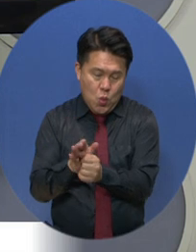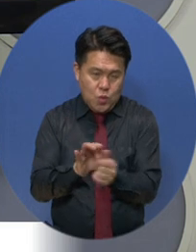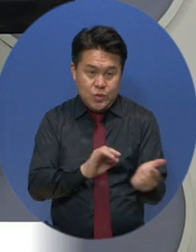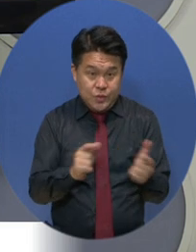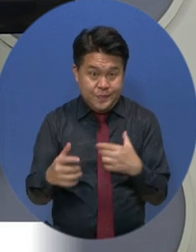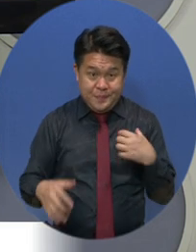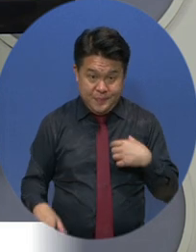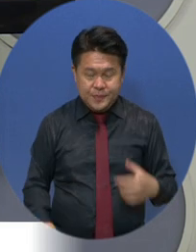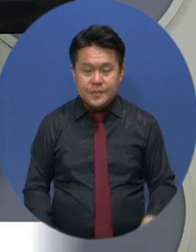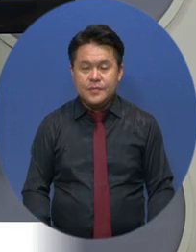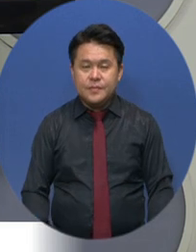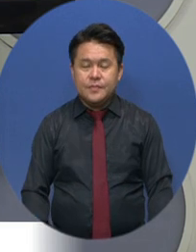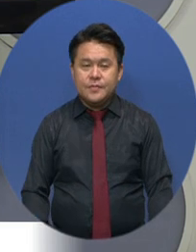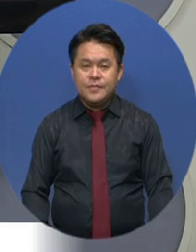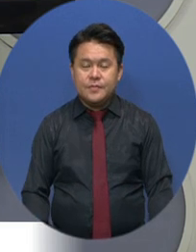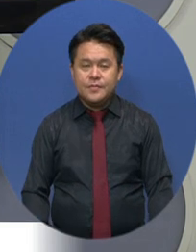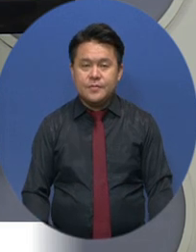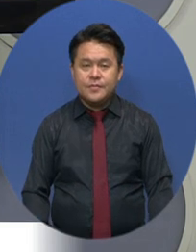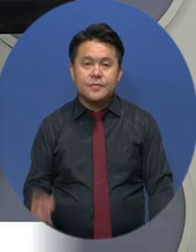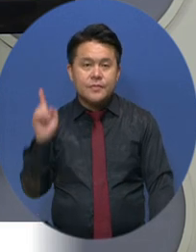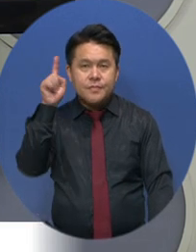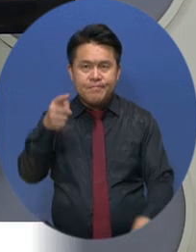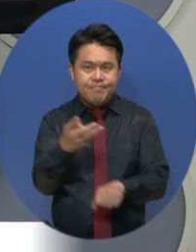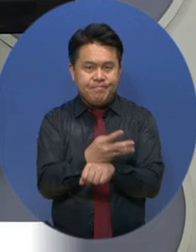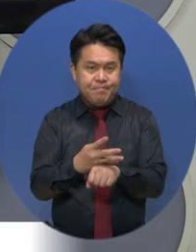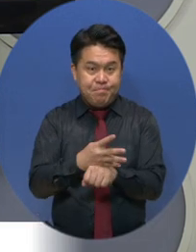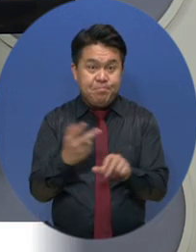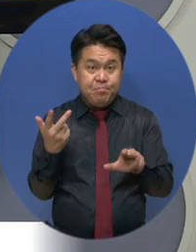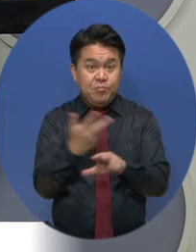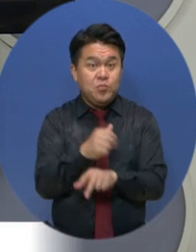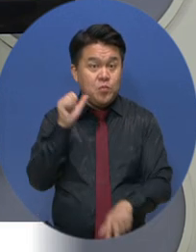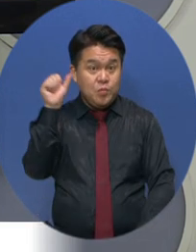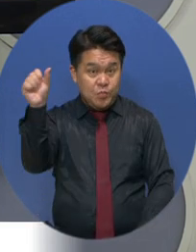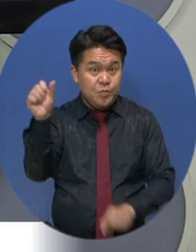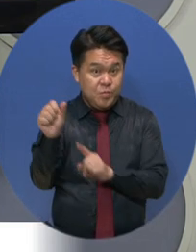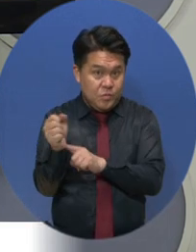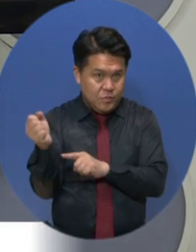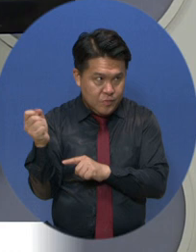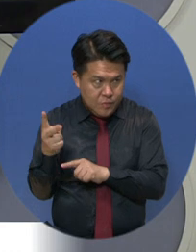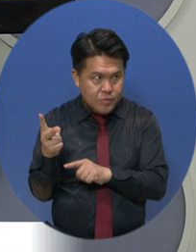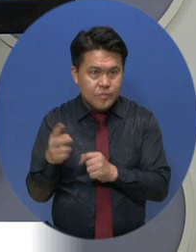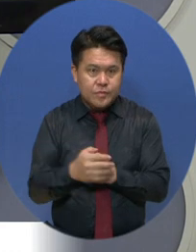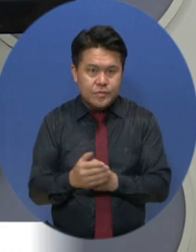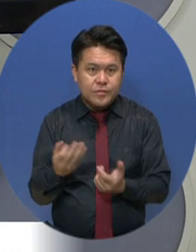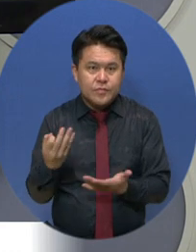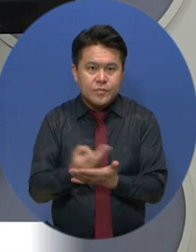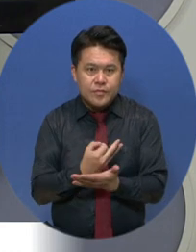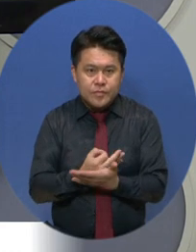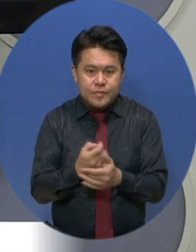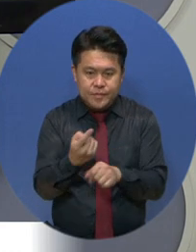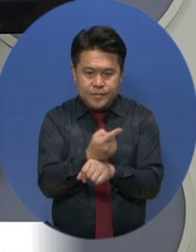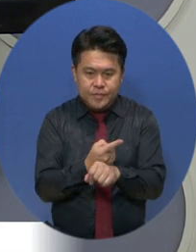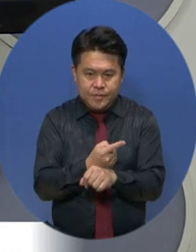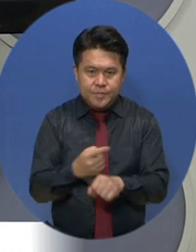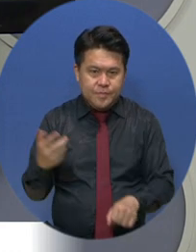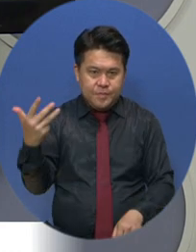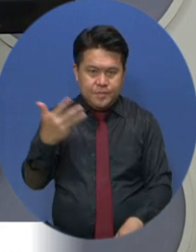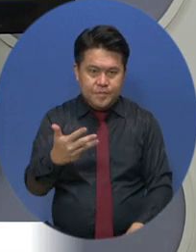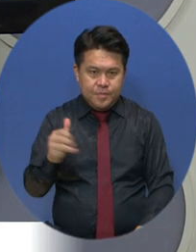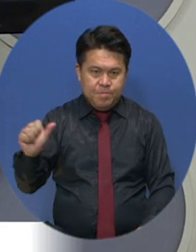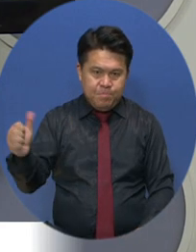됩니다 1 4시간 주 5일 근무를 원칙으로 하며 급여는 시간당 8,550원